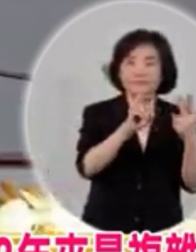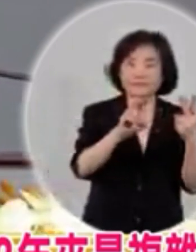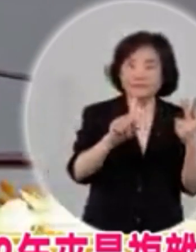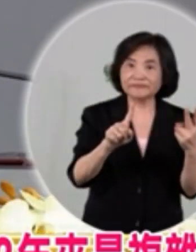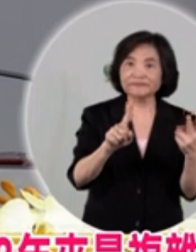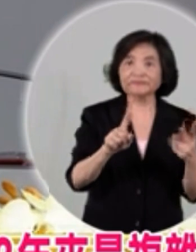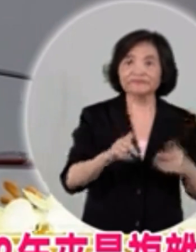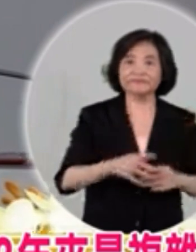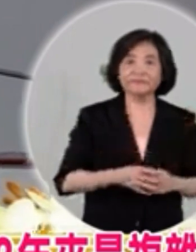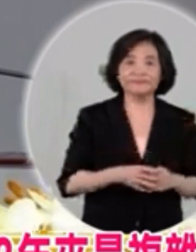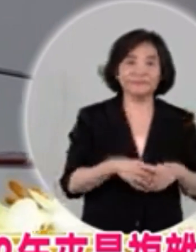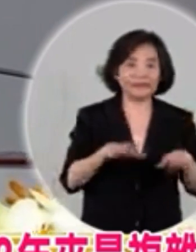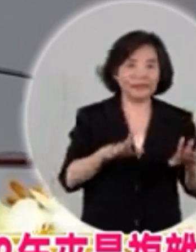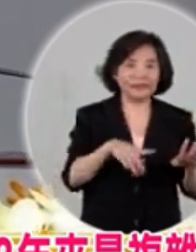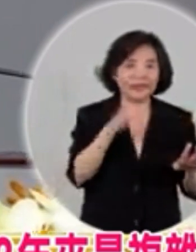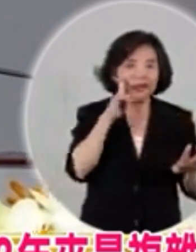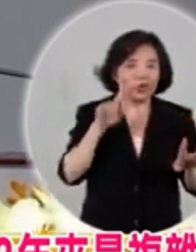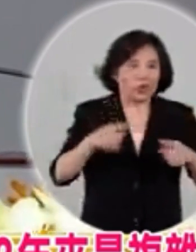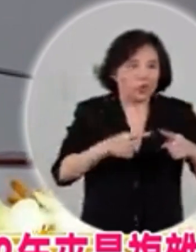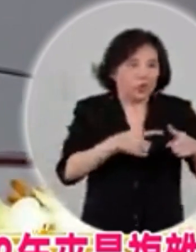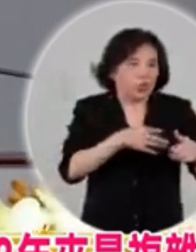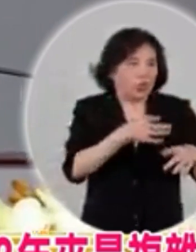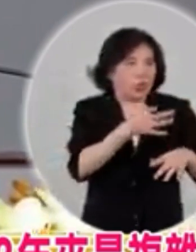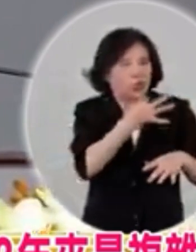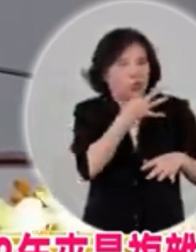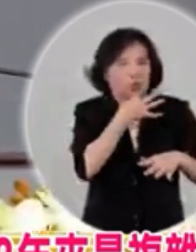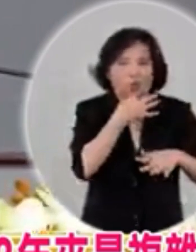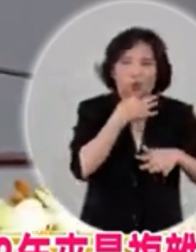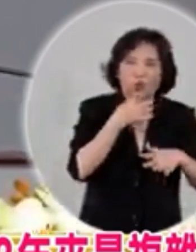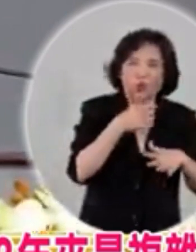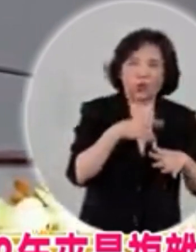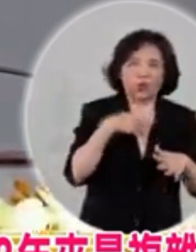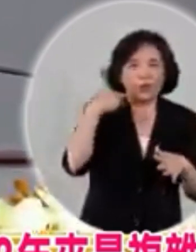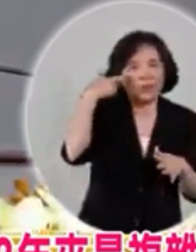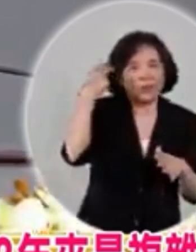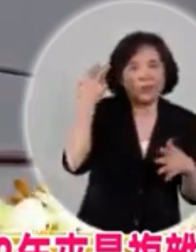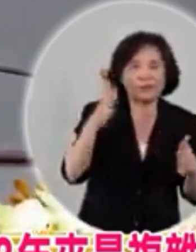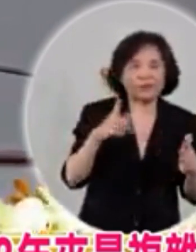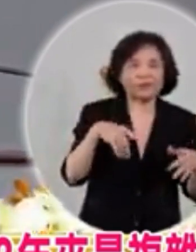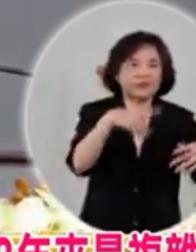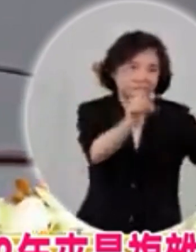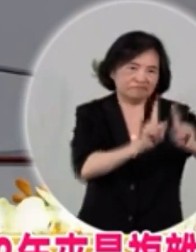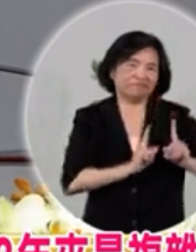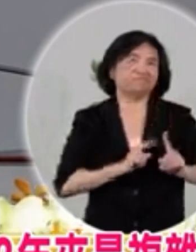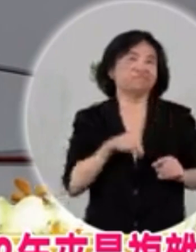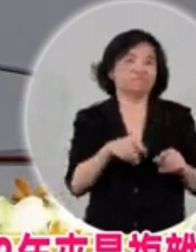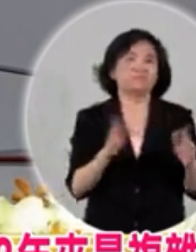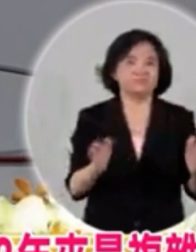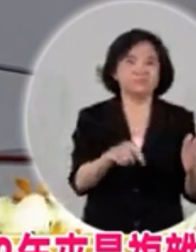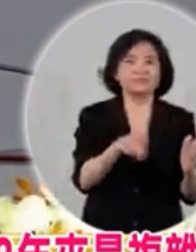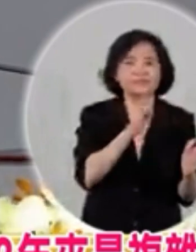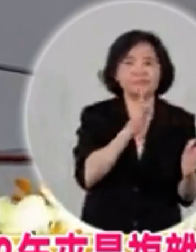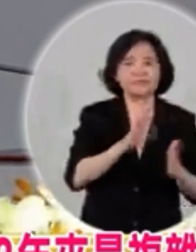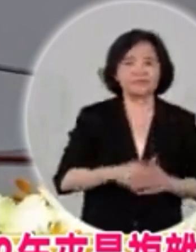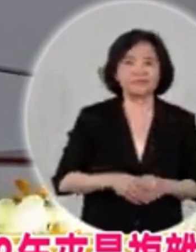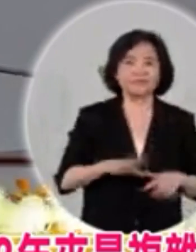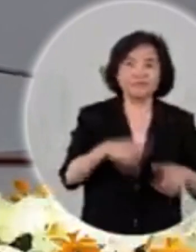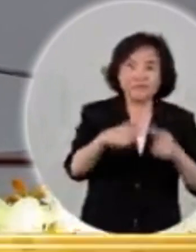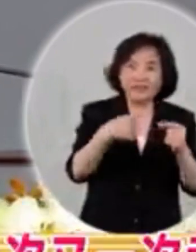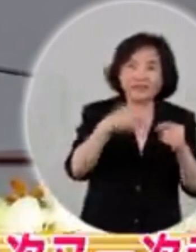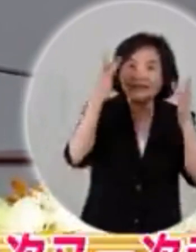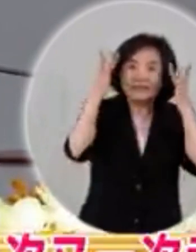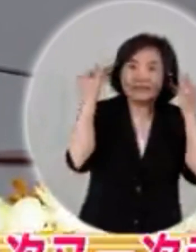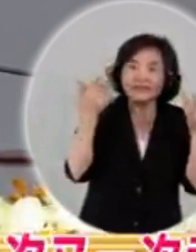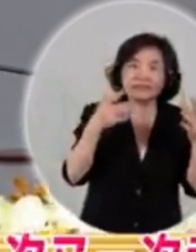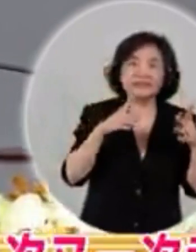2021年是充满挑战，也令人感动的一年。 今年夏天的